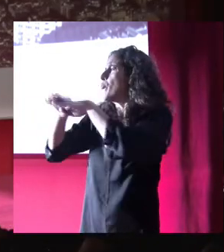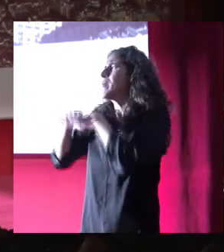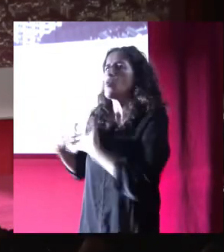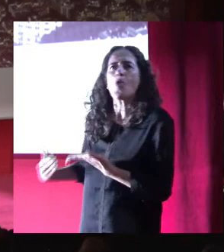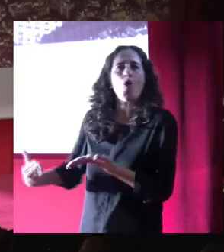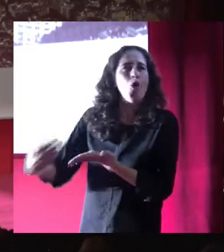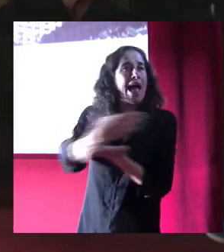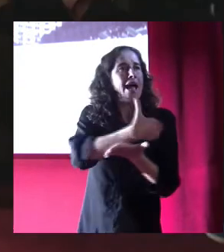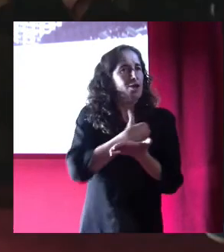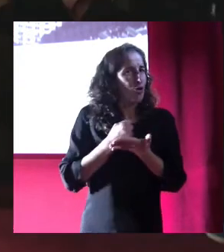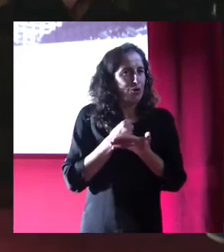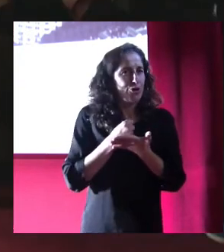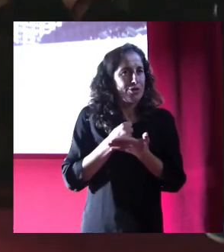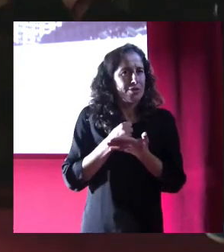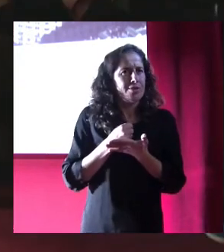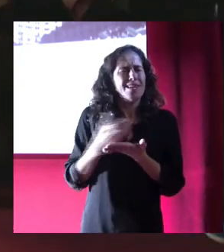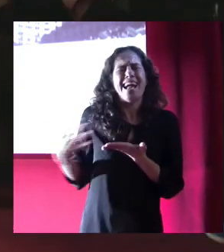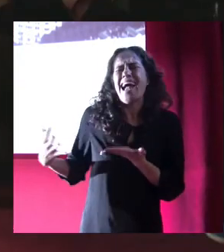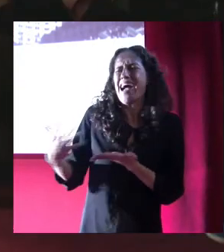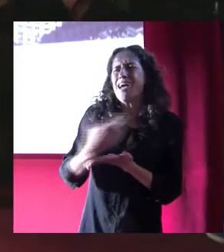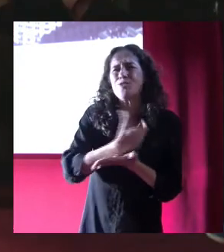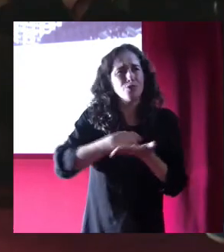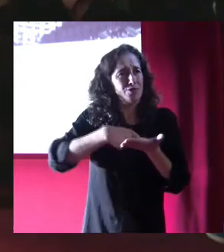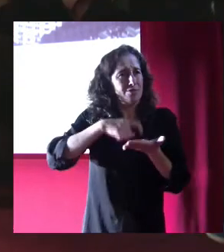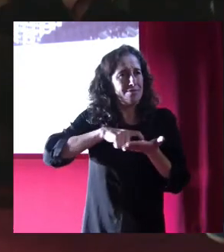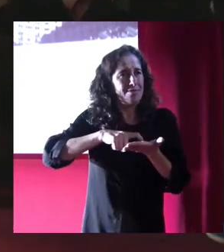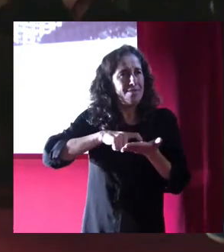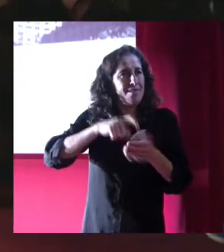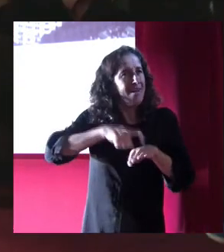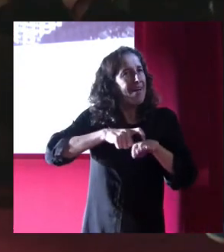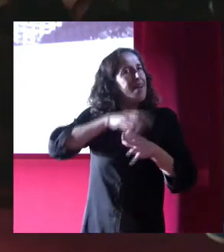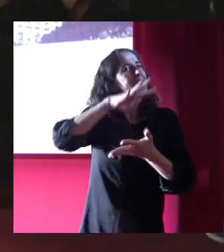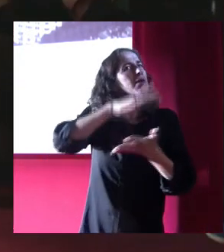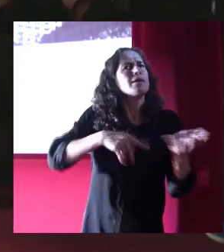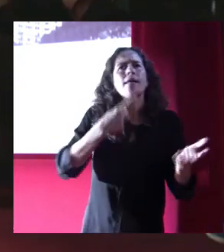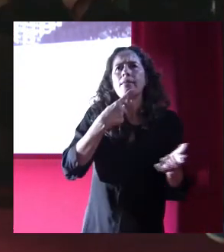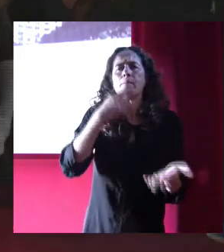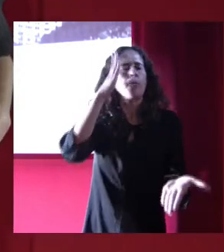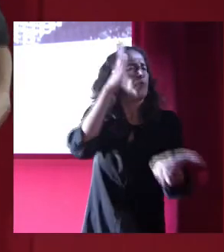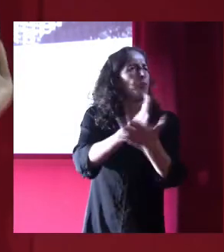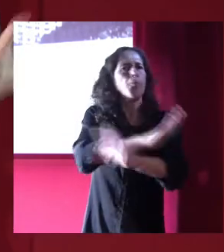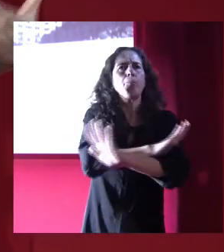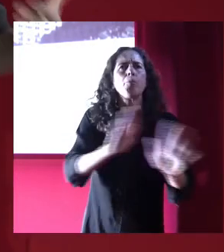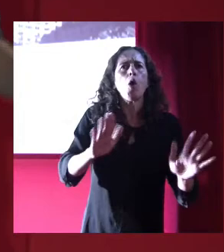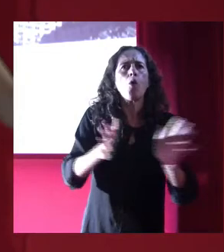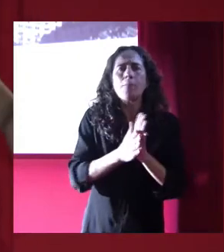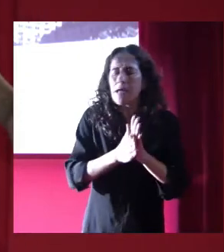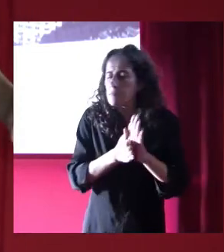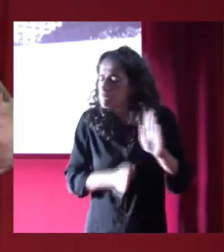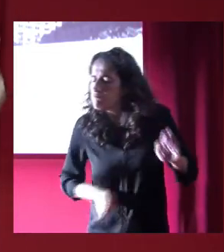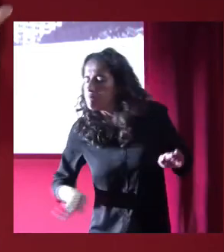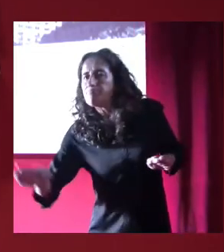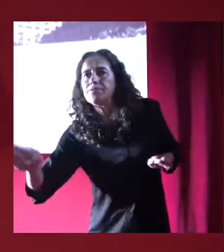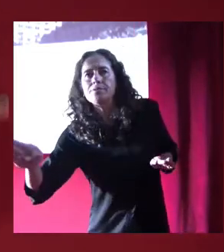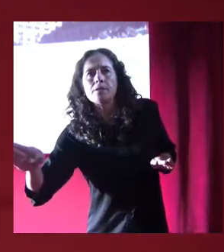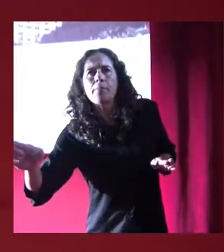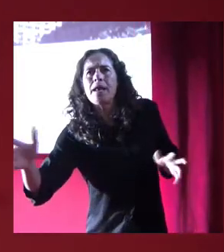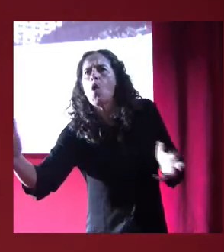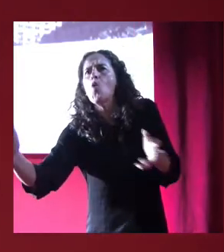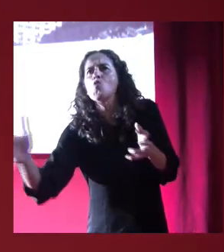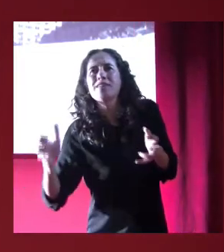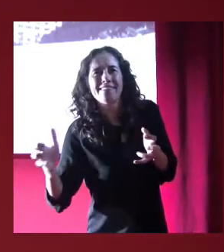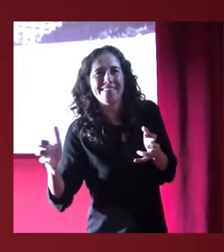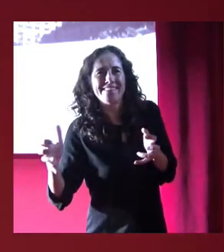vosaltres, convido a tots els barcelonins i barcelonines a dir prou, a teixir una alternativa, a guanyar